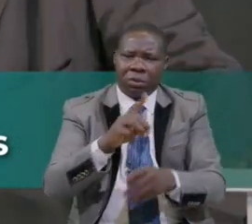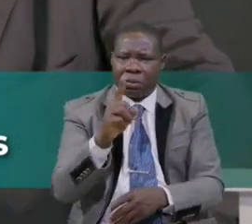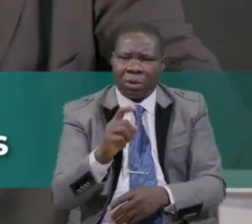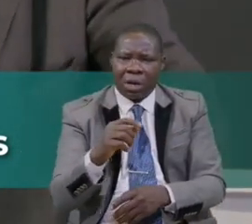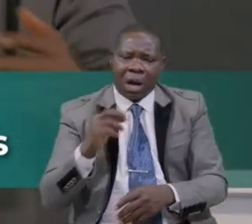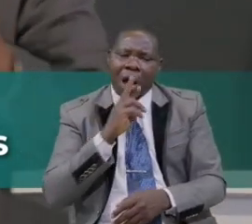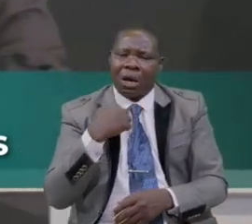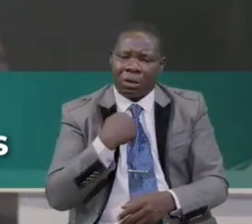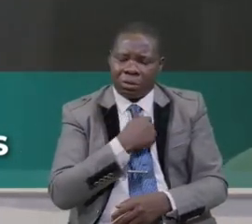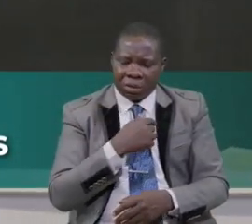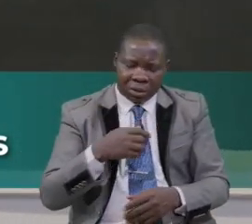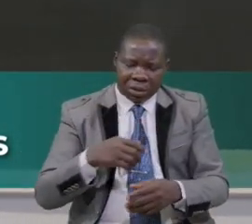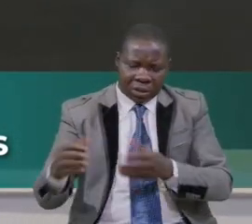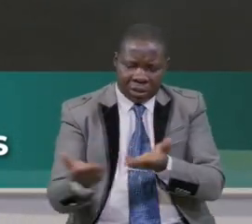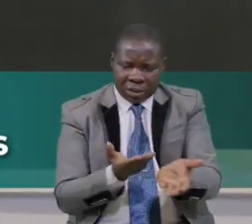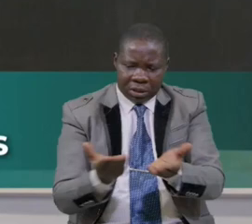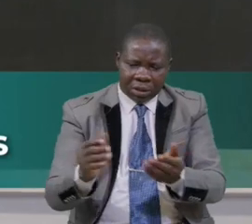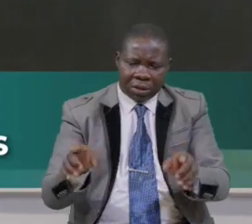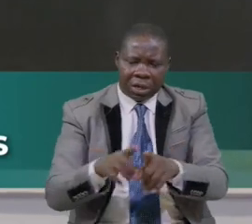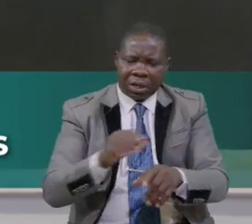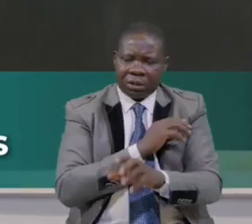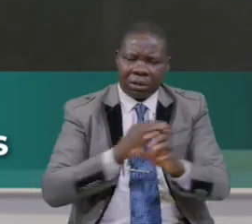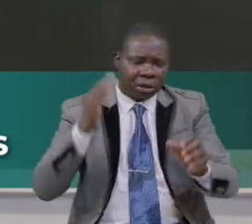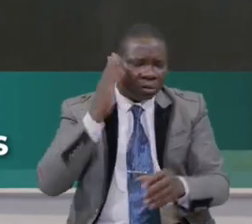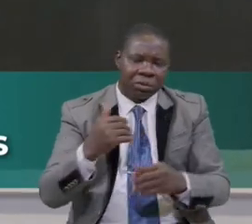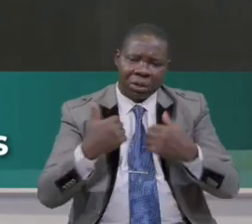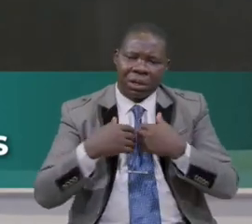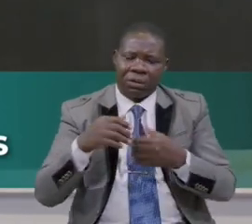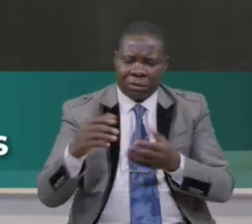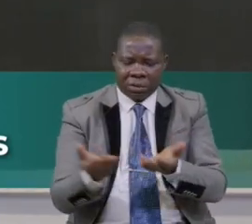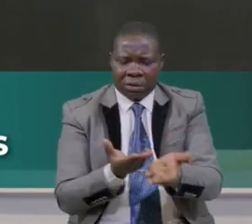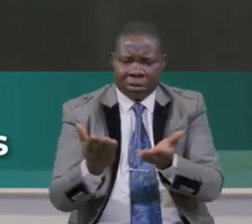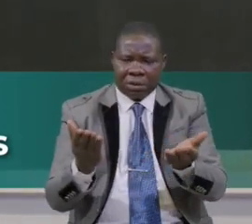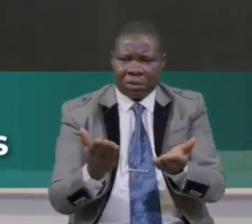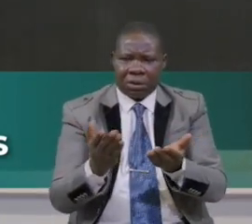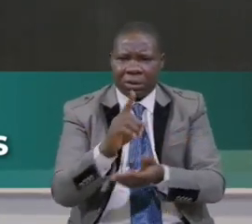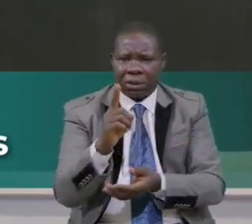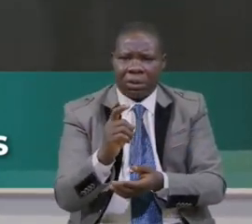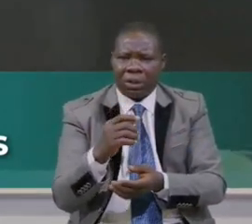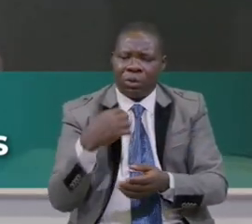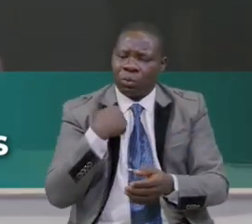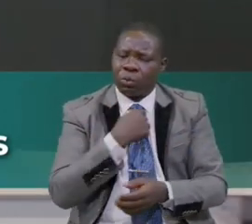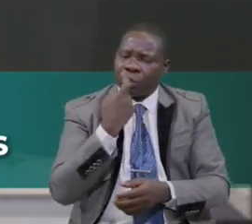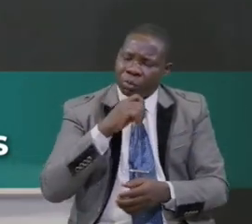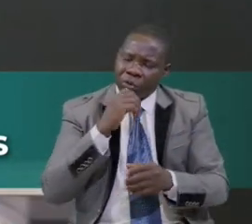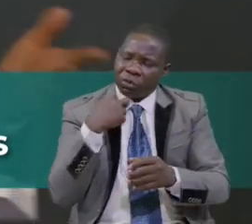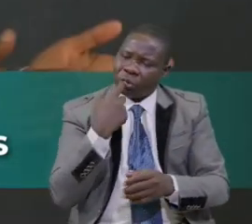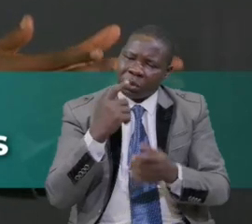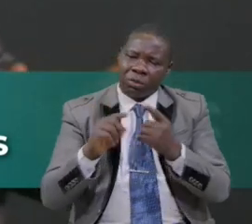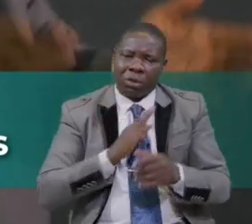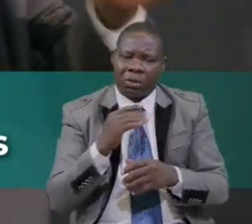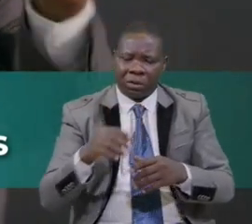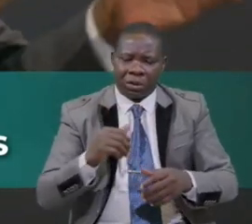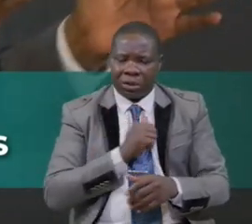servi? Je pense qu'il faut que si je change et que tu changes et que le